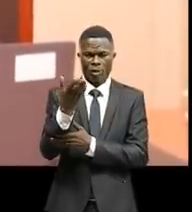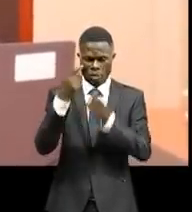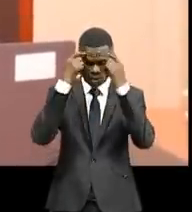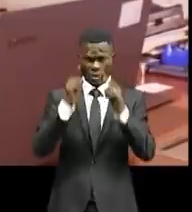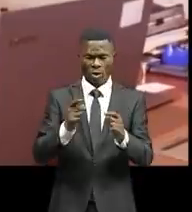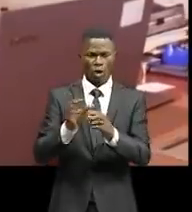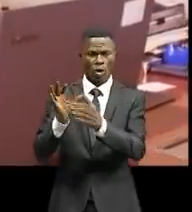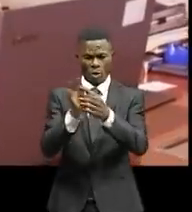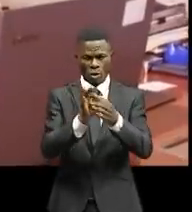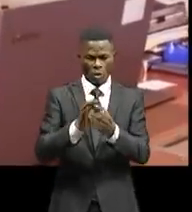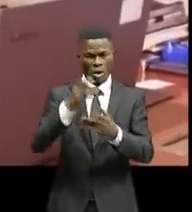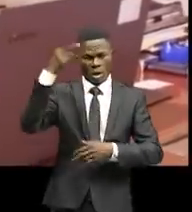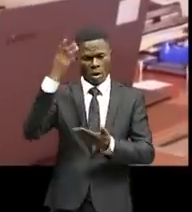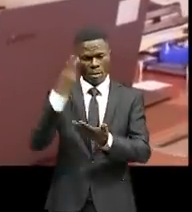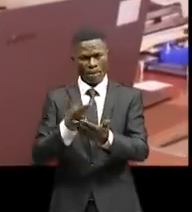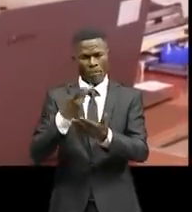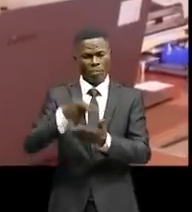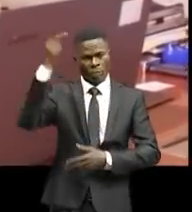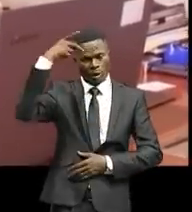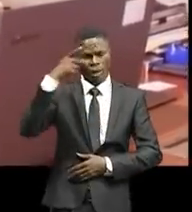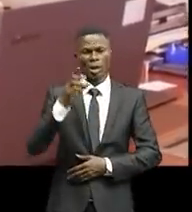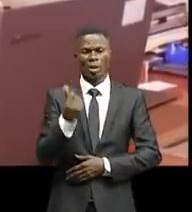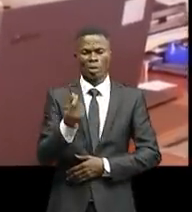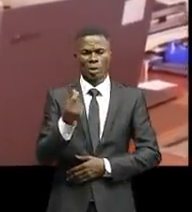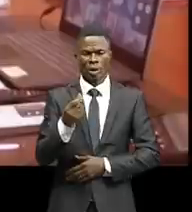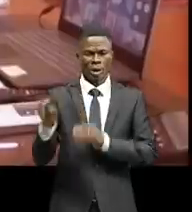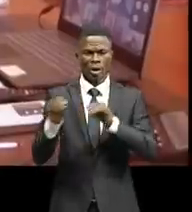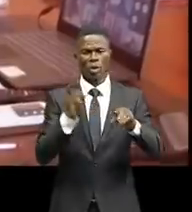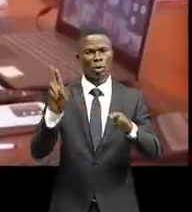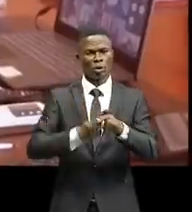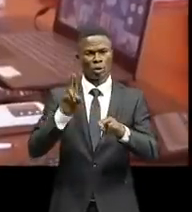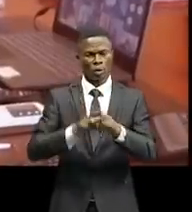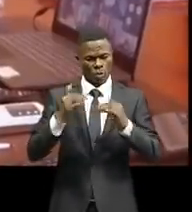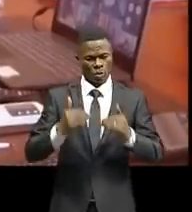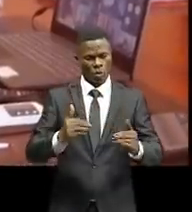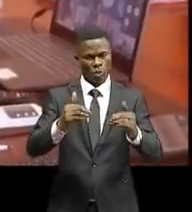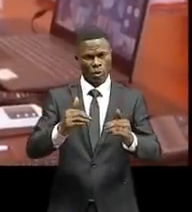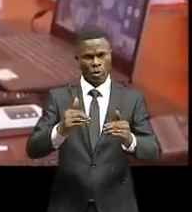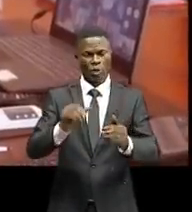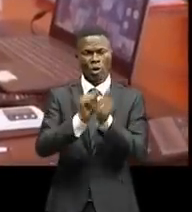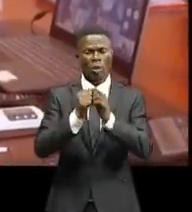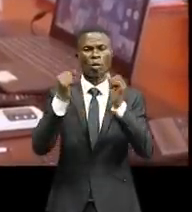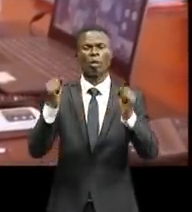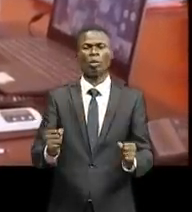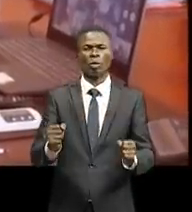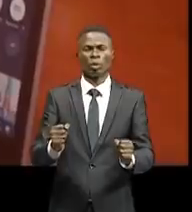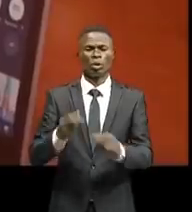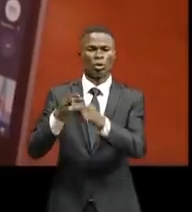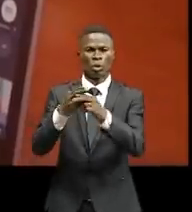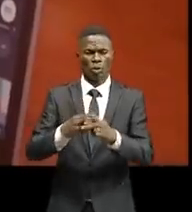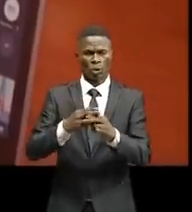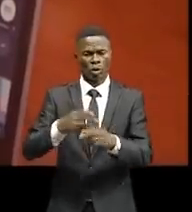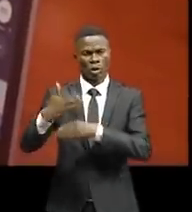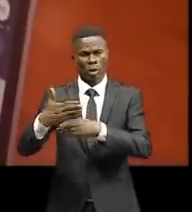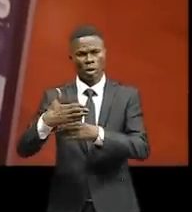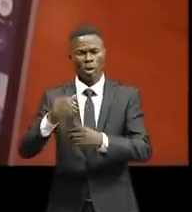de la coordination de politiques budgétaires et monétaires, la mise en application continue du pacte de stabilité, les suivis